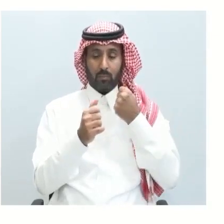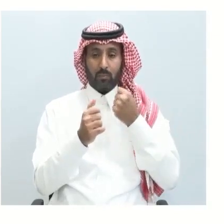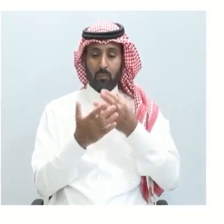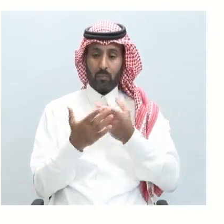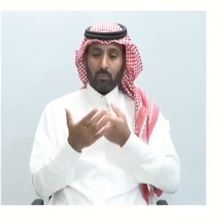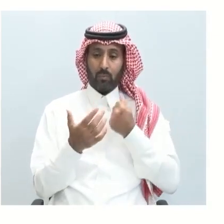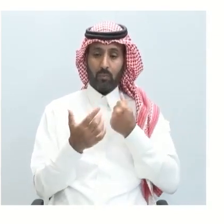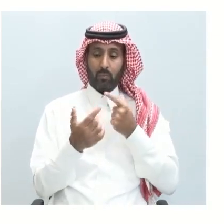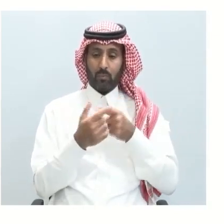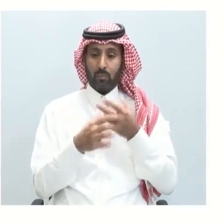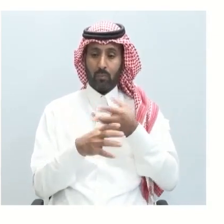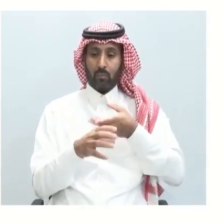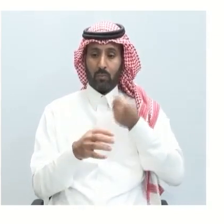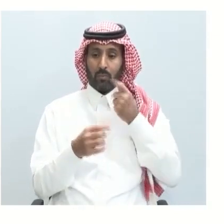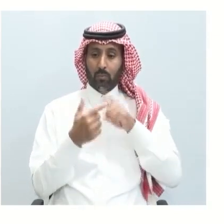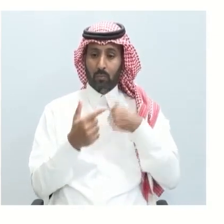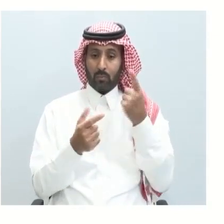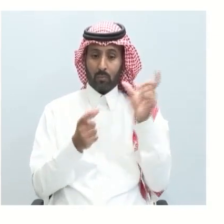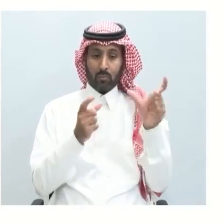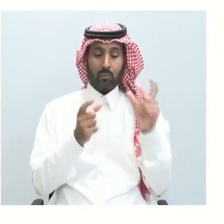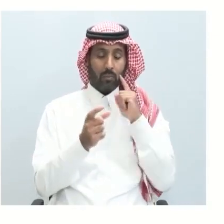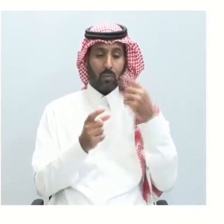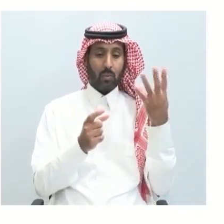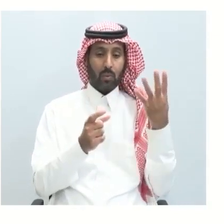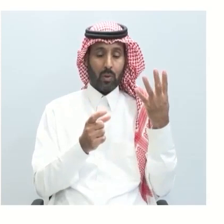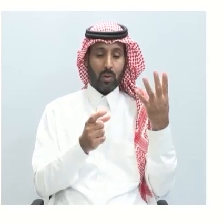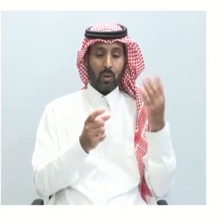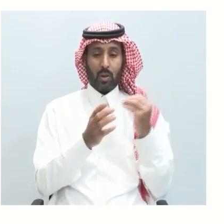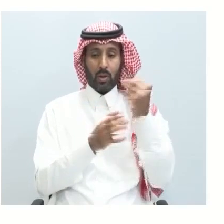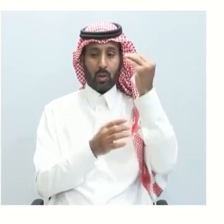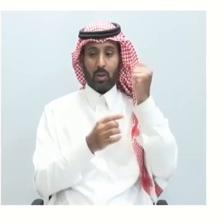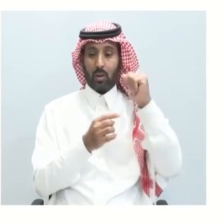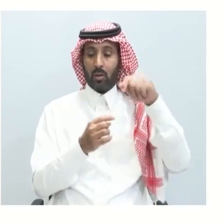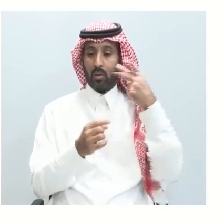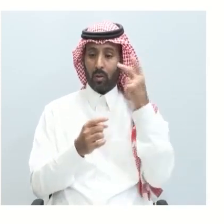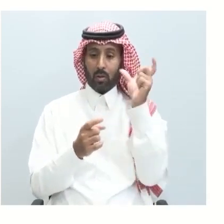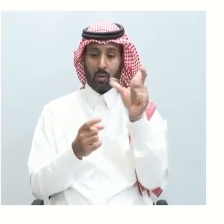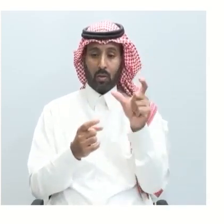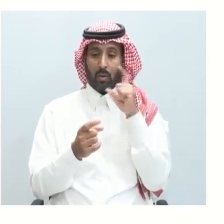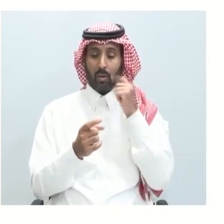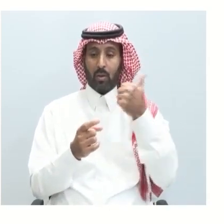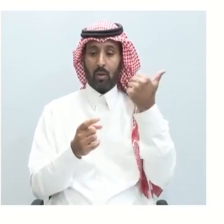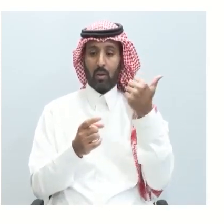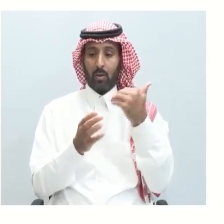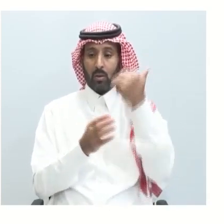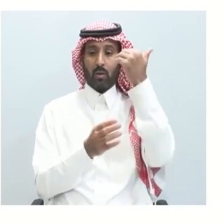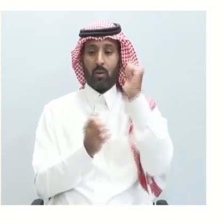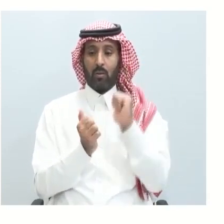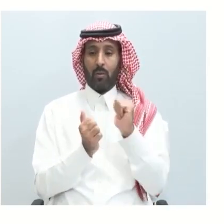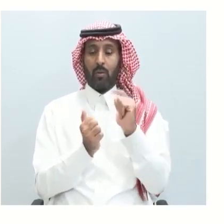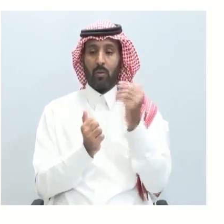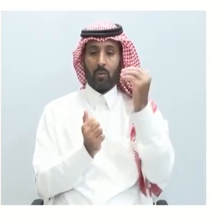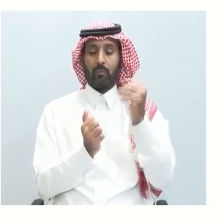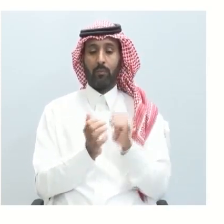النواتج هذه الماده الاولى معاملها عه والماده الثانيه معاملها س